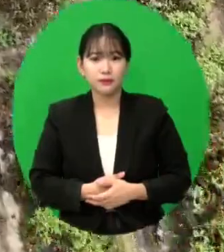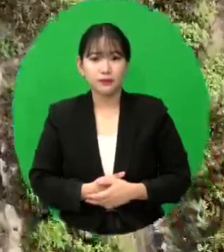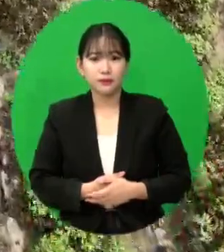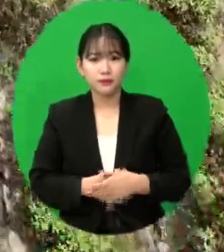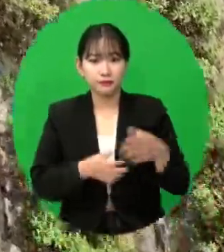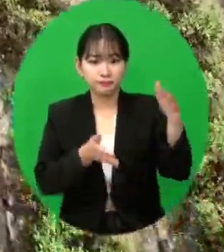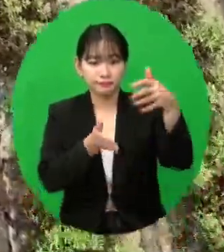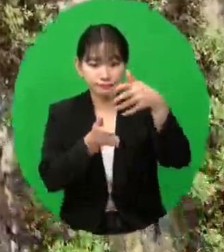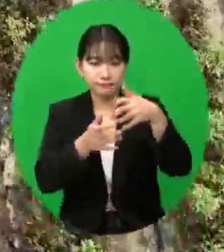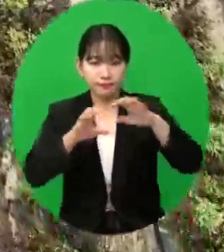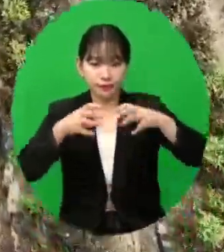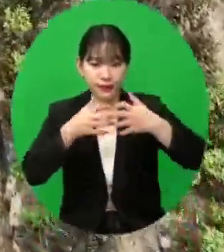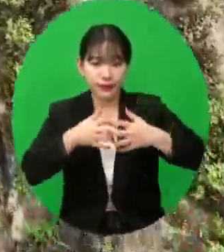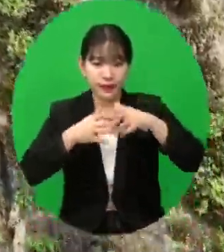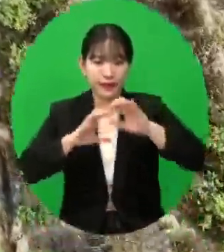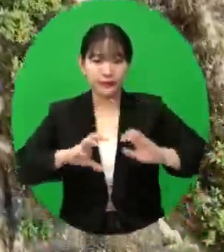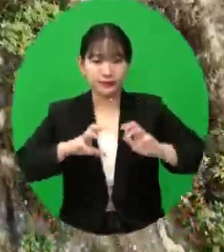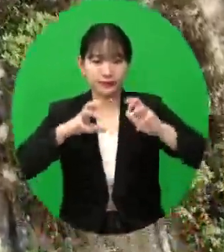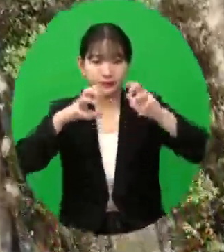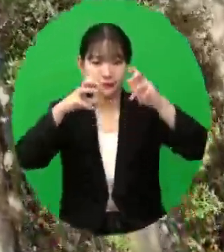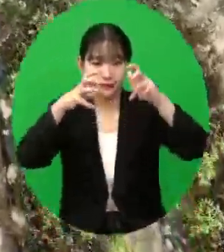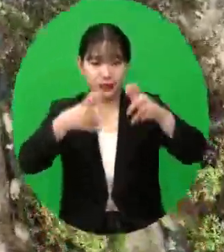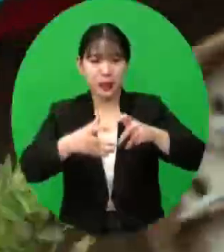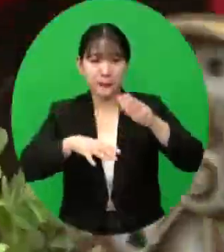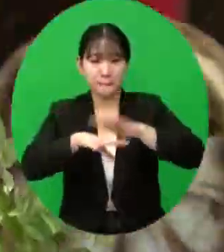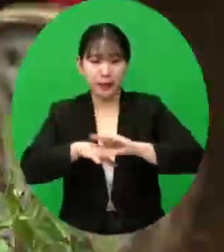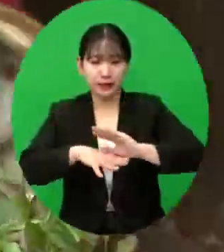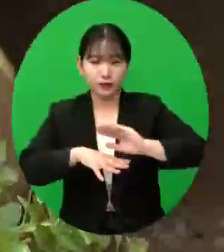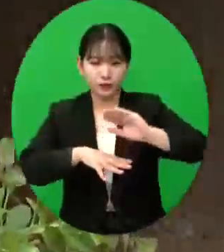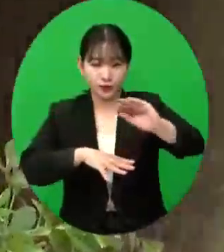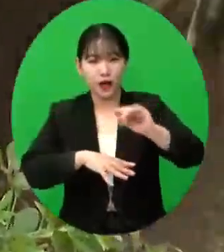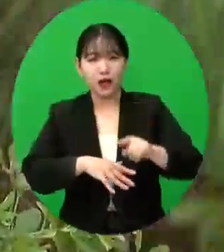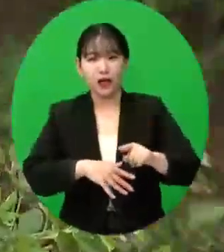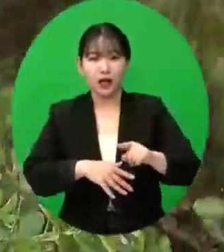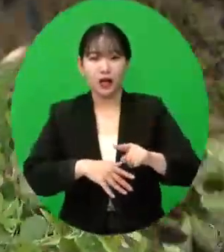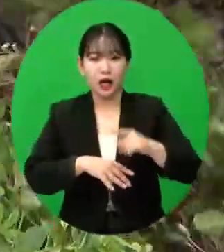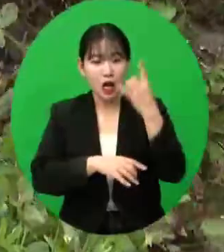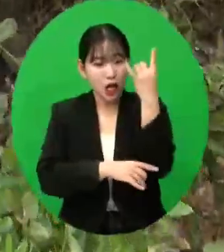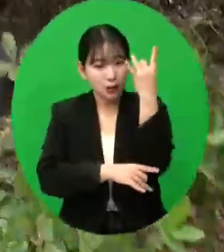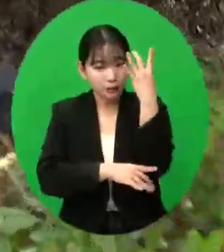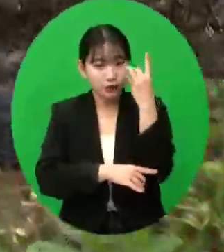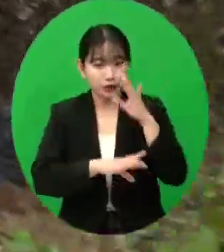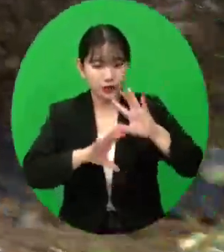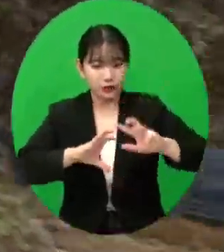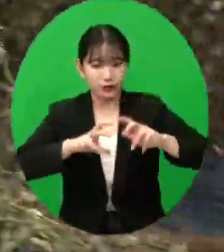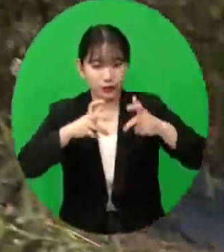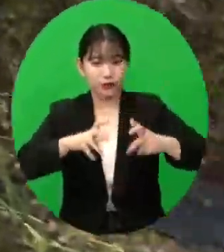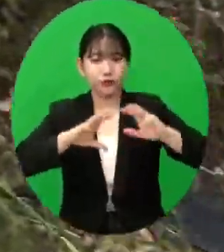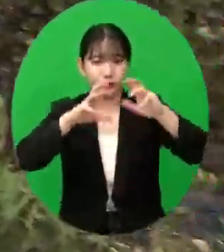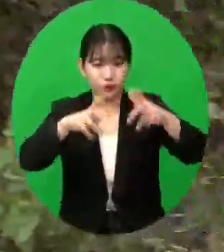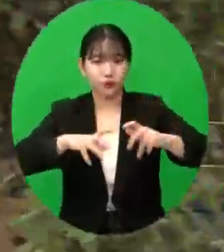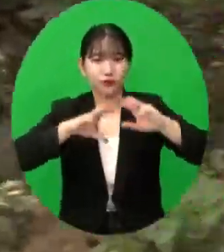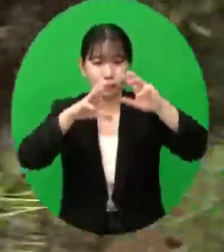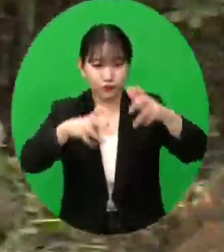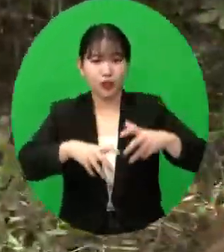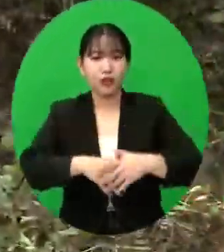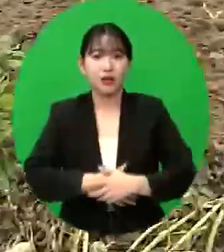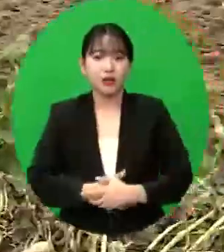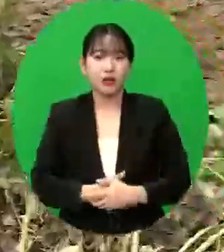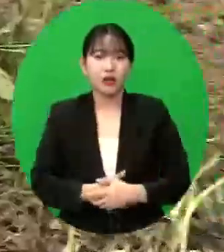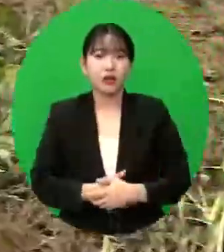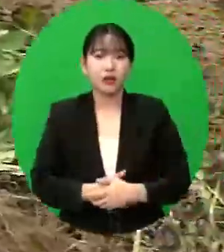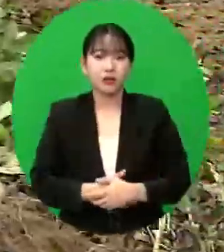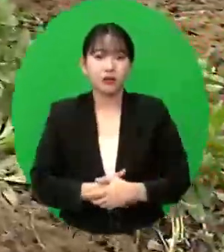수학 1m 트랙터가 땅콩밭을 지나갑니다 땅콩 뿌리마다 실한 땅콩 열매가 주렁주렁 매달려